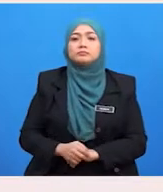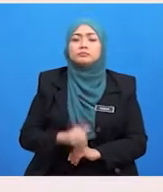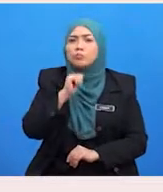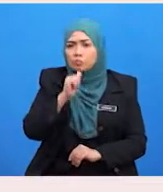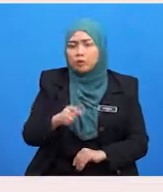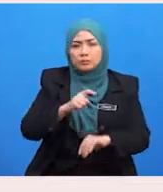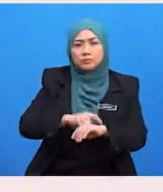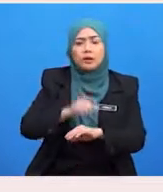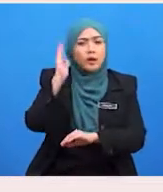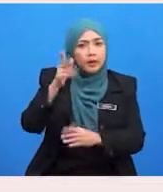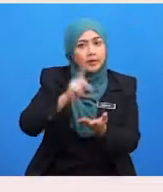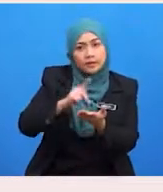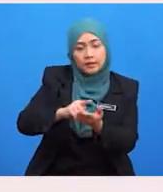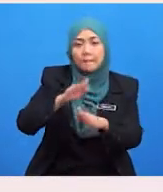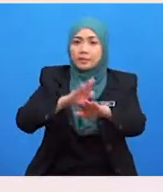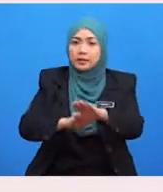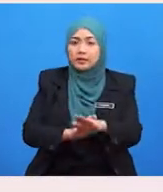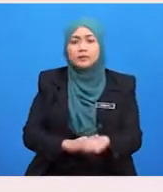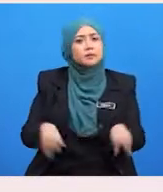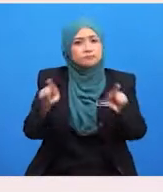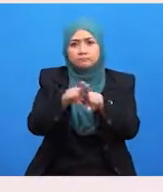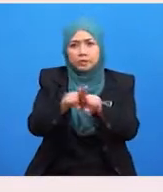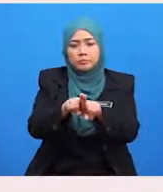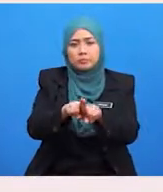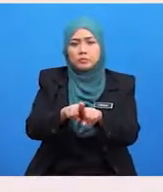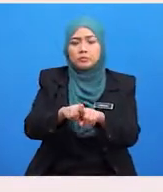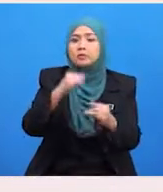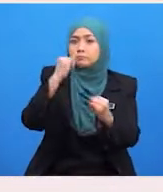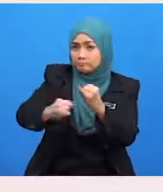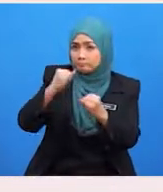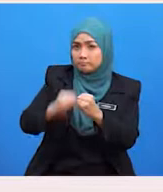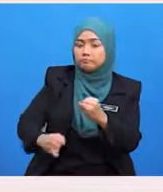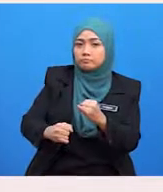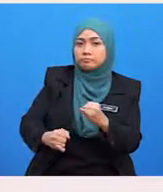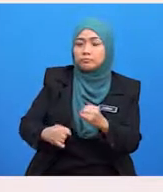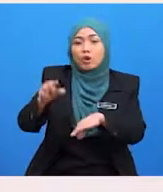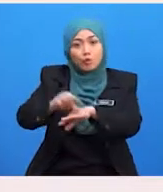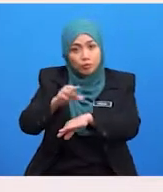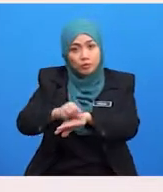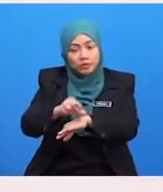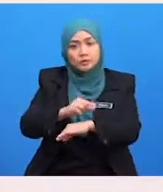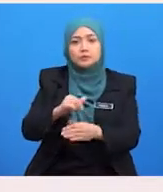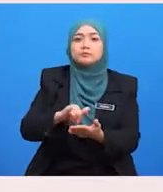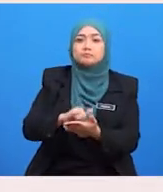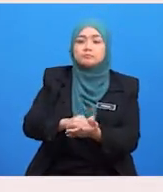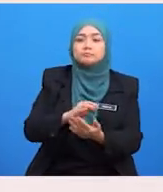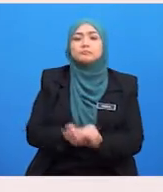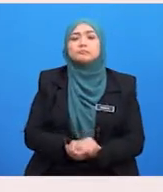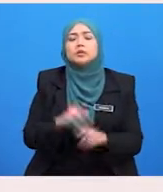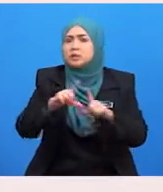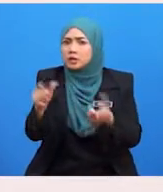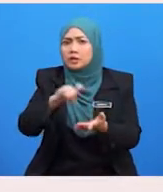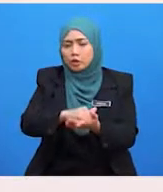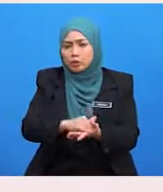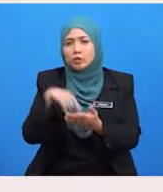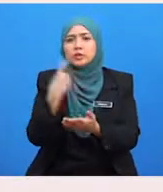semasa akan dikira pada kadar yang sama sehingga akhir tempoh penggunaan aset berkenaan. Selain itu, susut